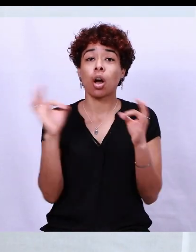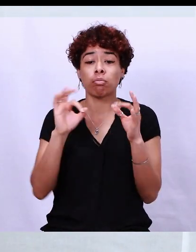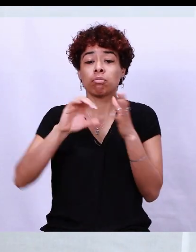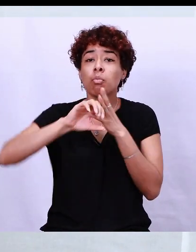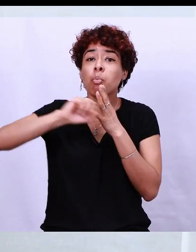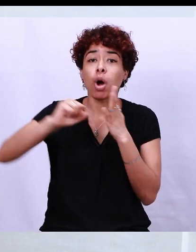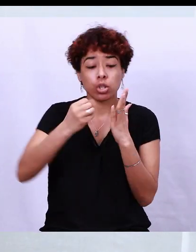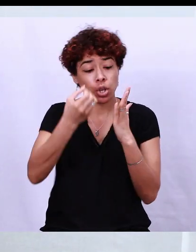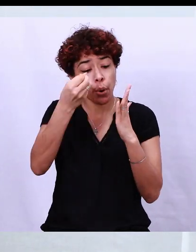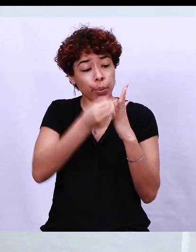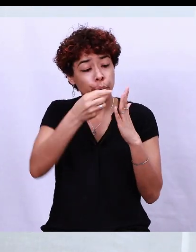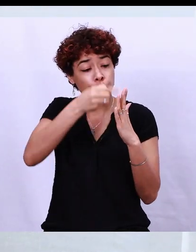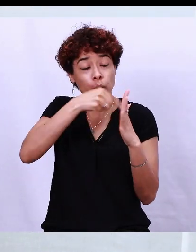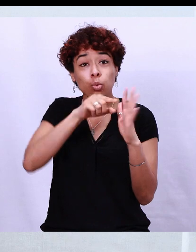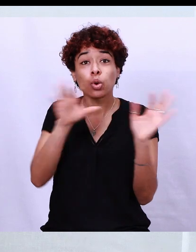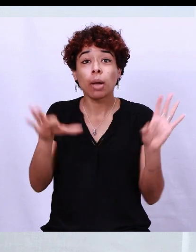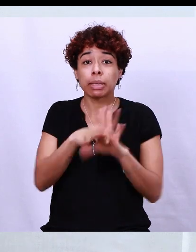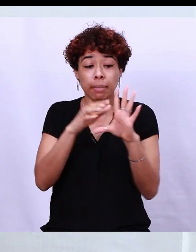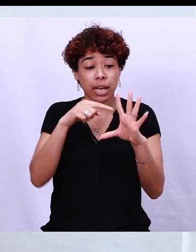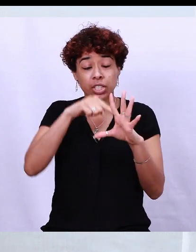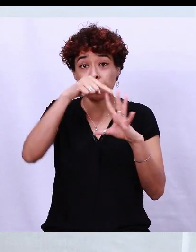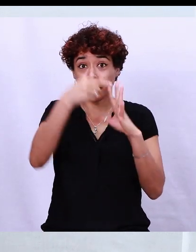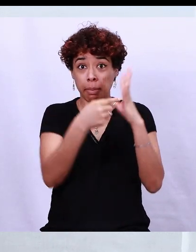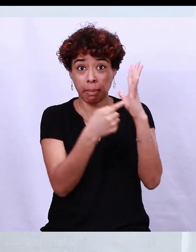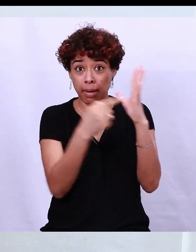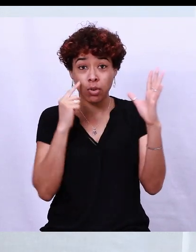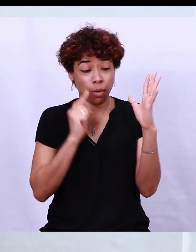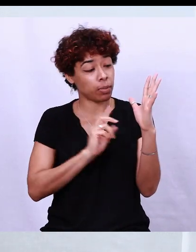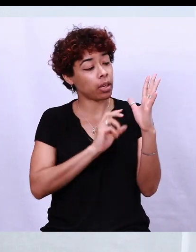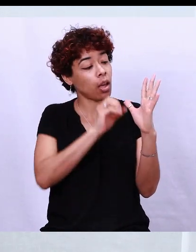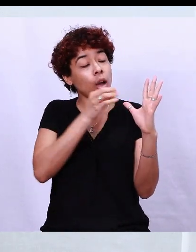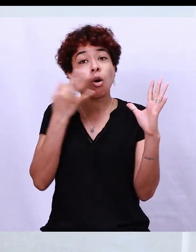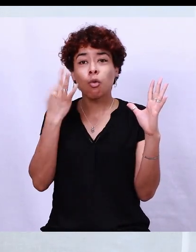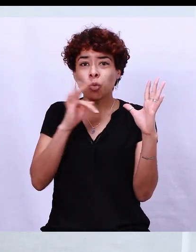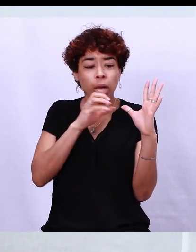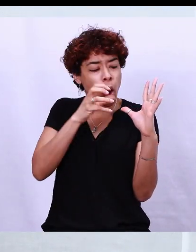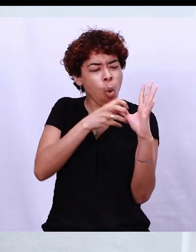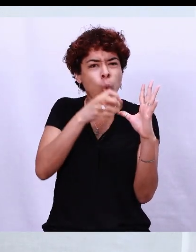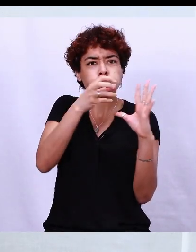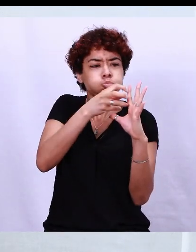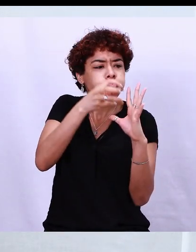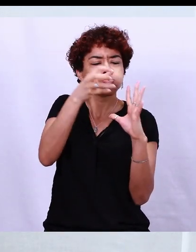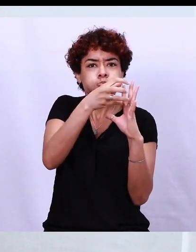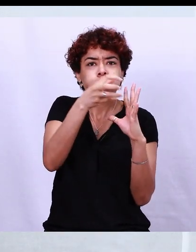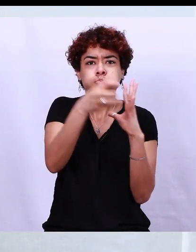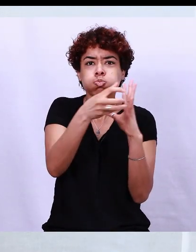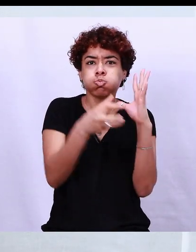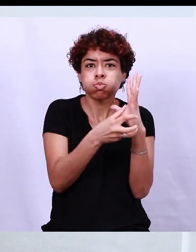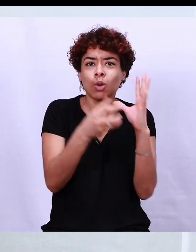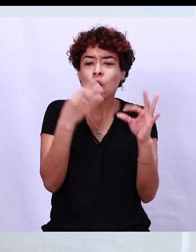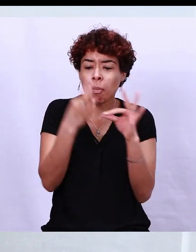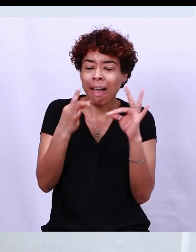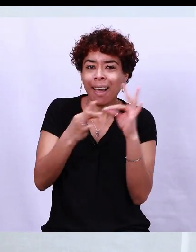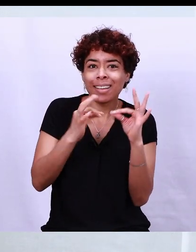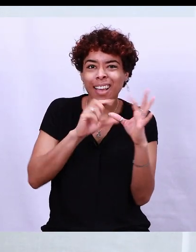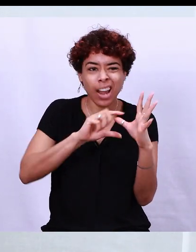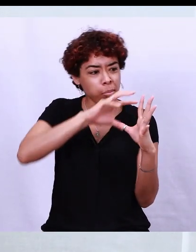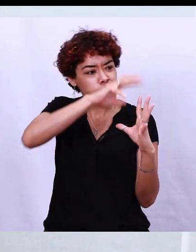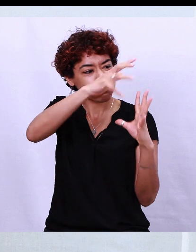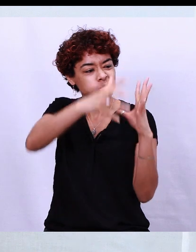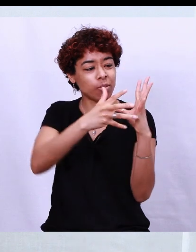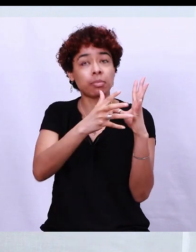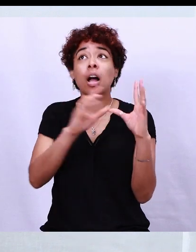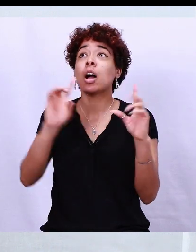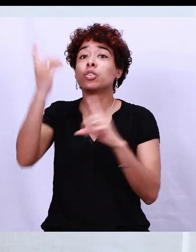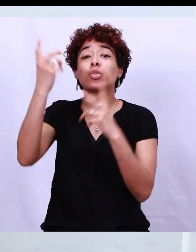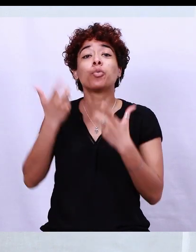C'est-à-dire, nous sommes appelés à produire du fruit, comme dans une vigne, à porter, ces raisins qui sont là. Et ce que Dieu attend de